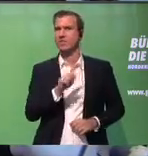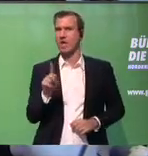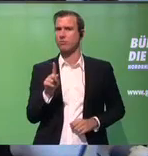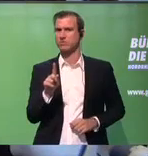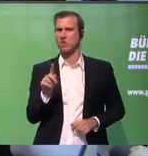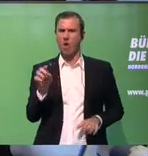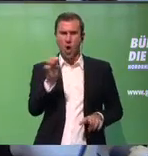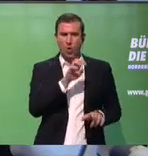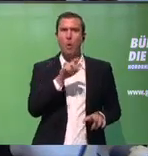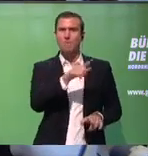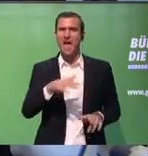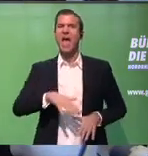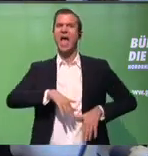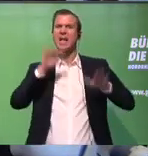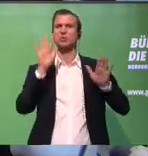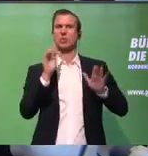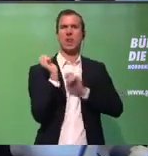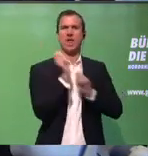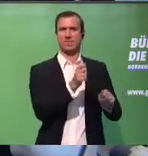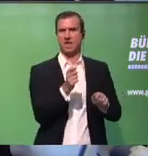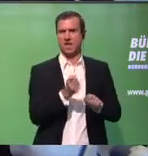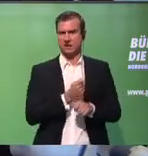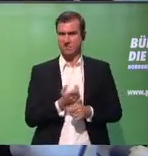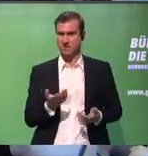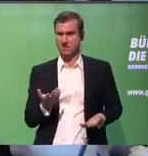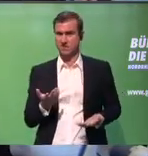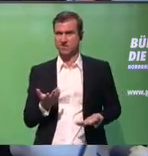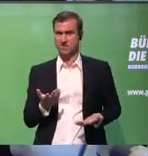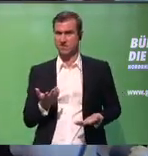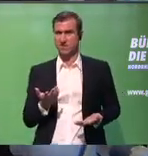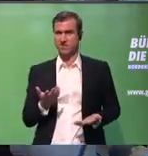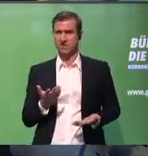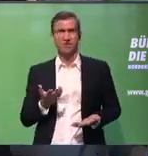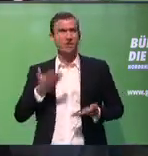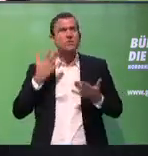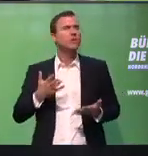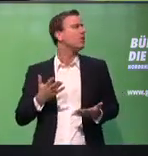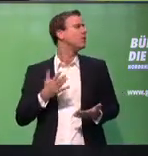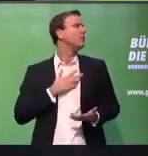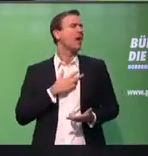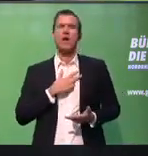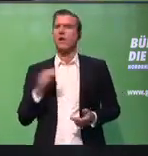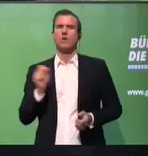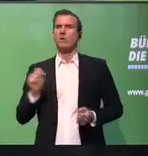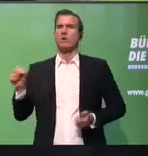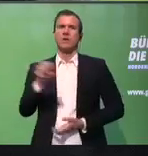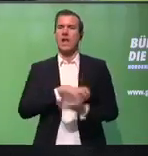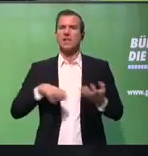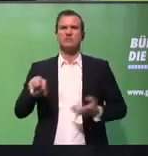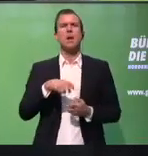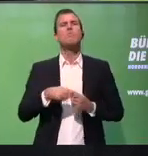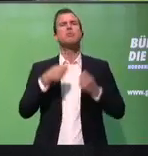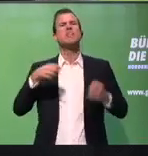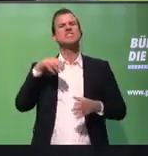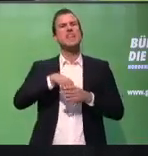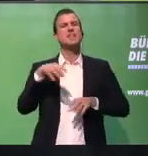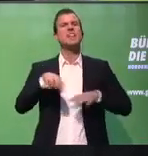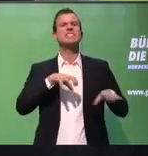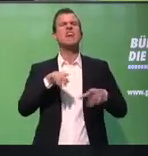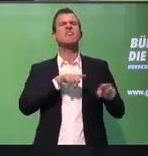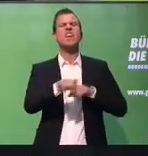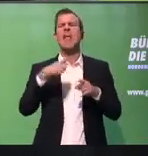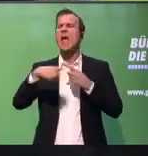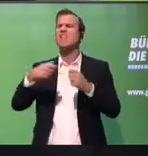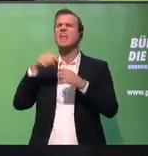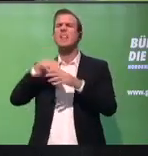Europa Asyl beantragt haben. Es ist eine Katastrophe, dass Bundesinnenminister Friedrich und andere